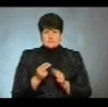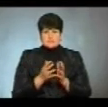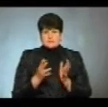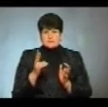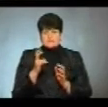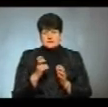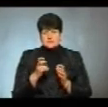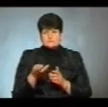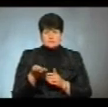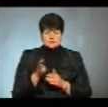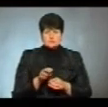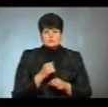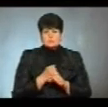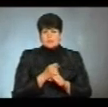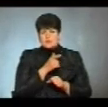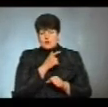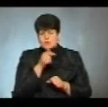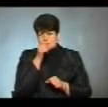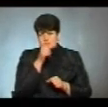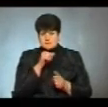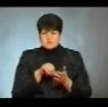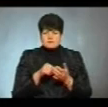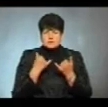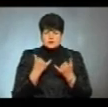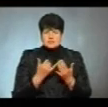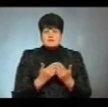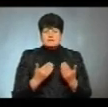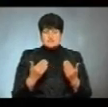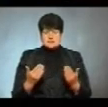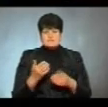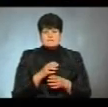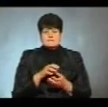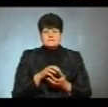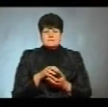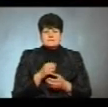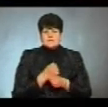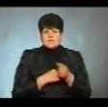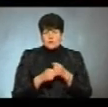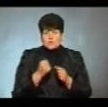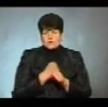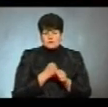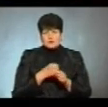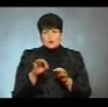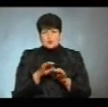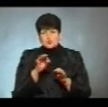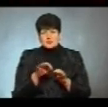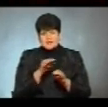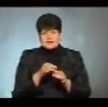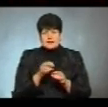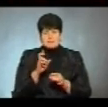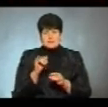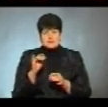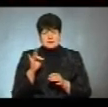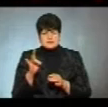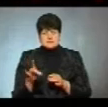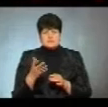які школярі виготовляли протягом місяця, представили сьогодні на виставці великодніх робіт. Серед них писанки, рушники, які вишиті бісером, гладдю